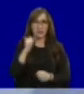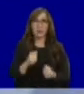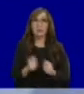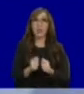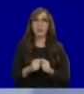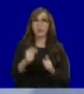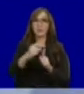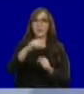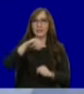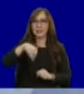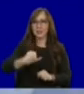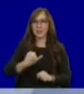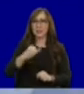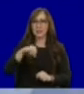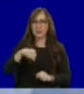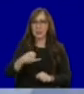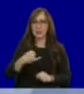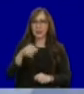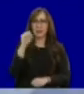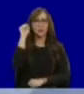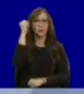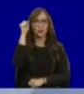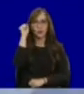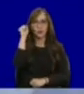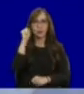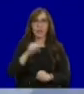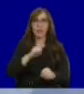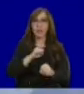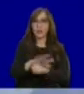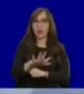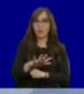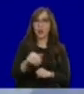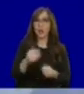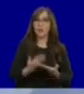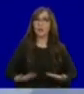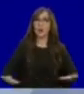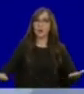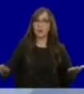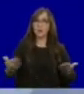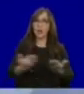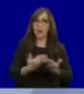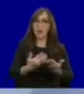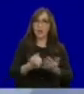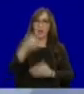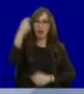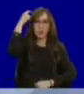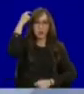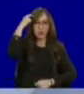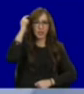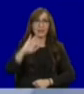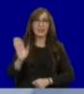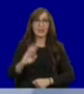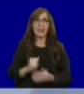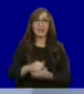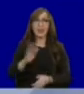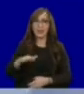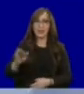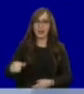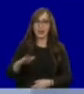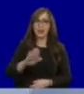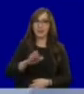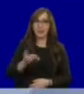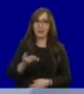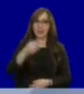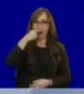akan semakin ketertinggalan, dan dampak-dampak sosial dan emosionalnya bukan hanya terhadap anak-anak tapi terhadap orang tua dan guru-guru